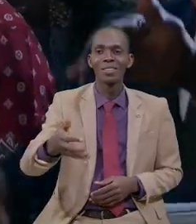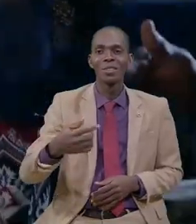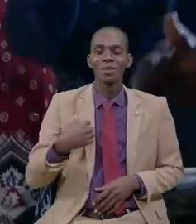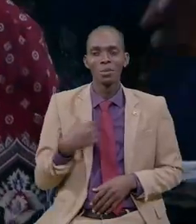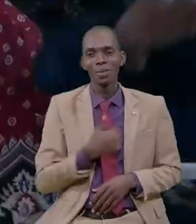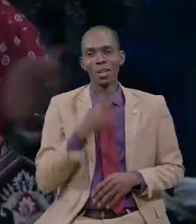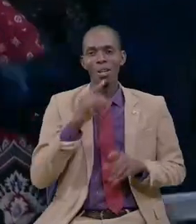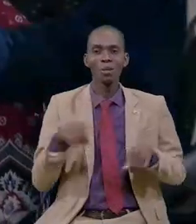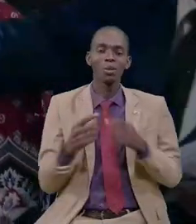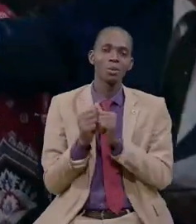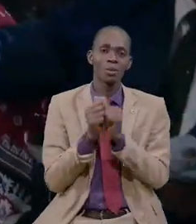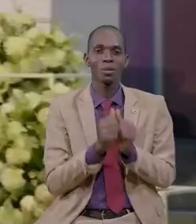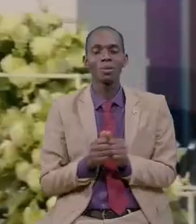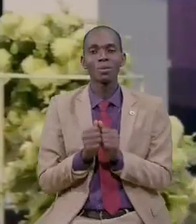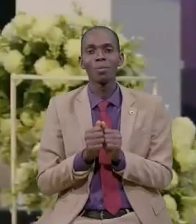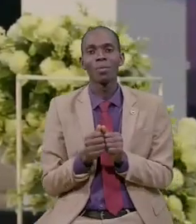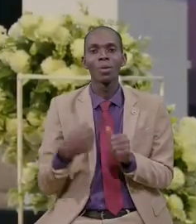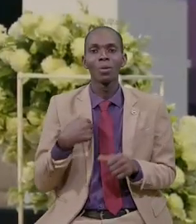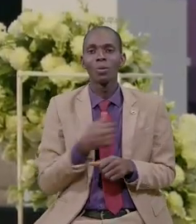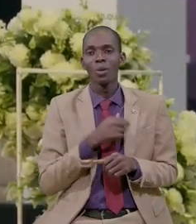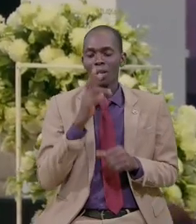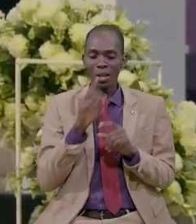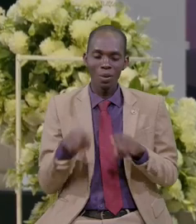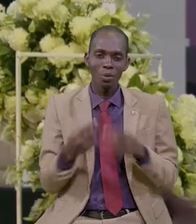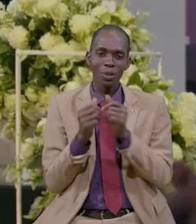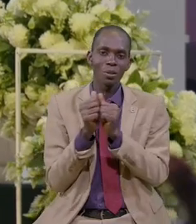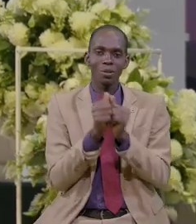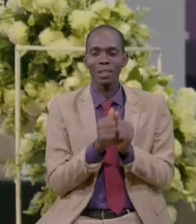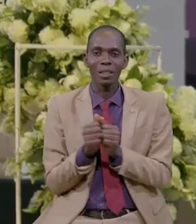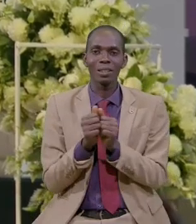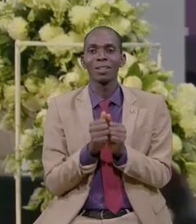Nous irons ensemble. J'ai dit, nous irons ensemble.